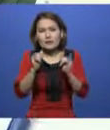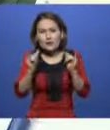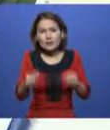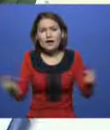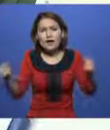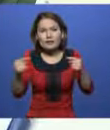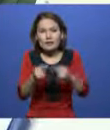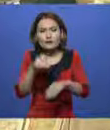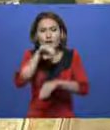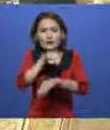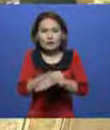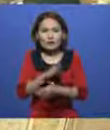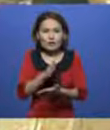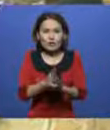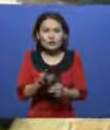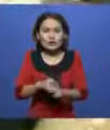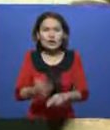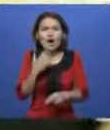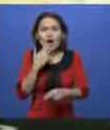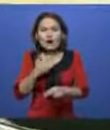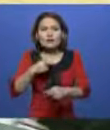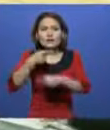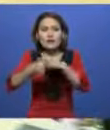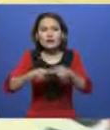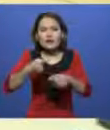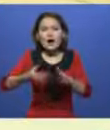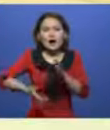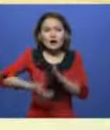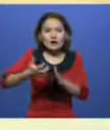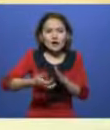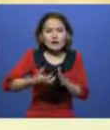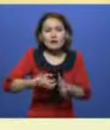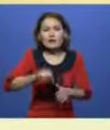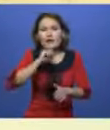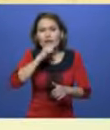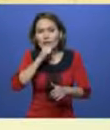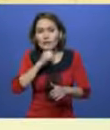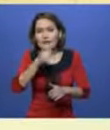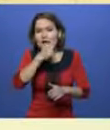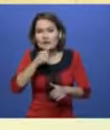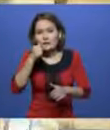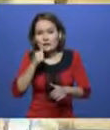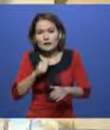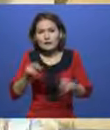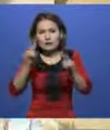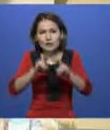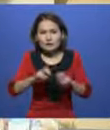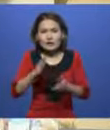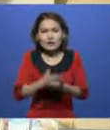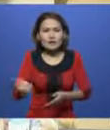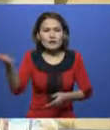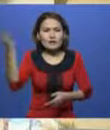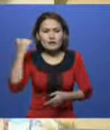нақты тұжырымдар жасалуда. Мұнда да ұлттық археологияның негізін қалаған бабамыздың мұрасы мол. Көзіқарақты зерттеушілер сол